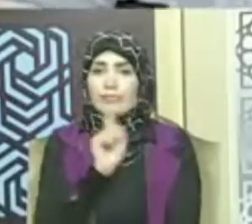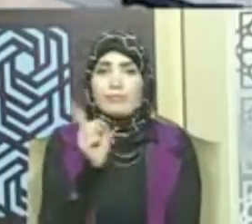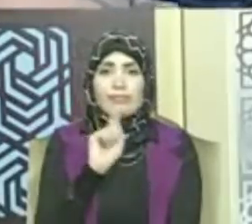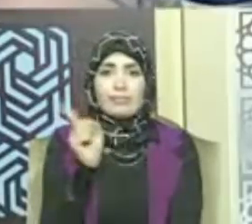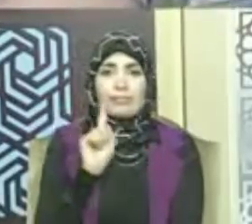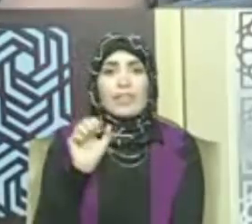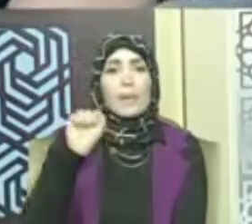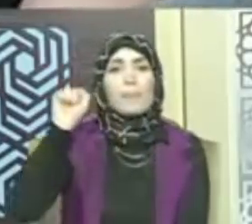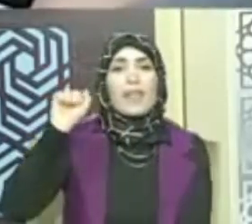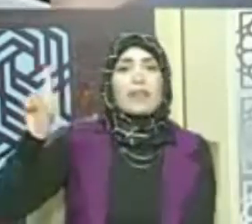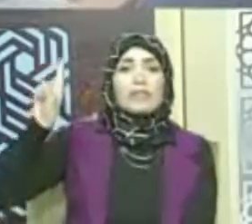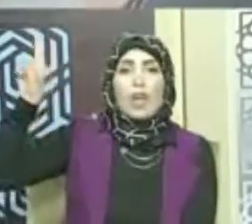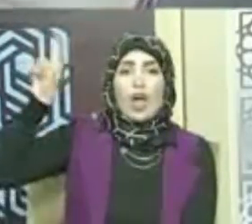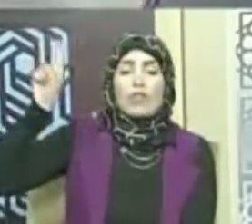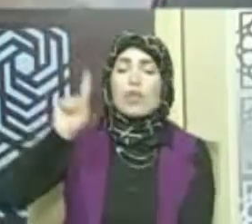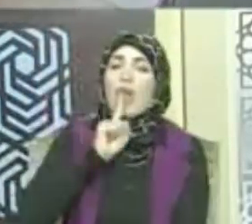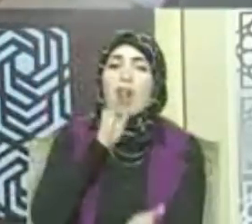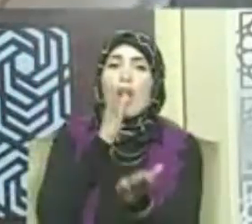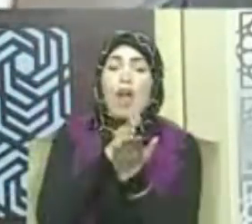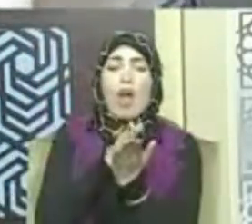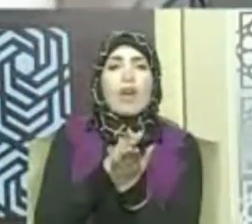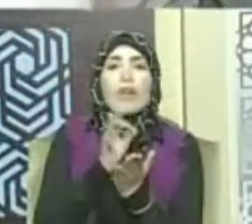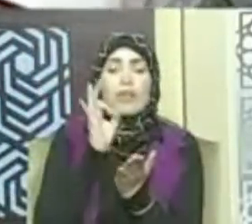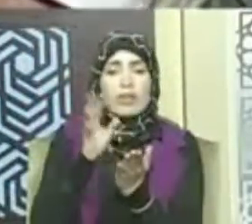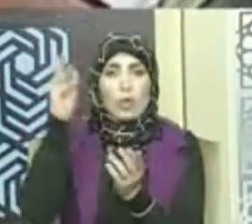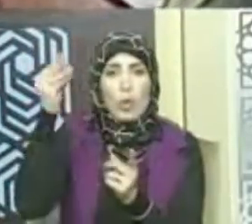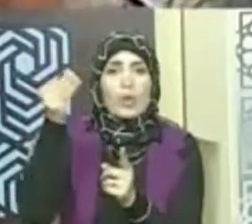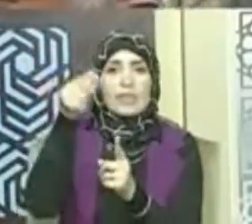إنما لله فيها حق